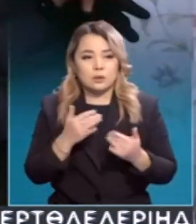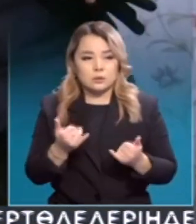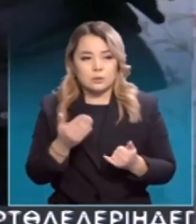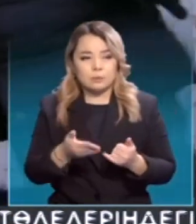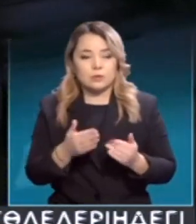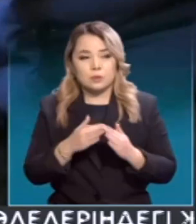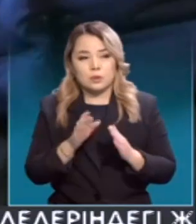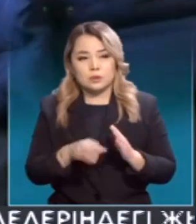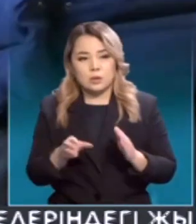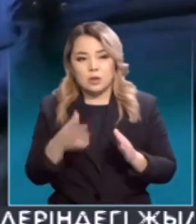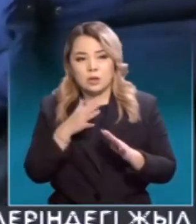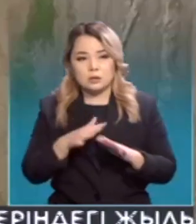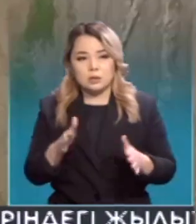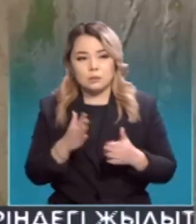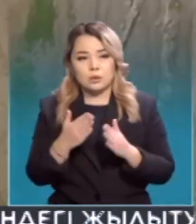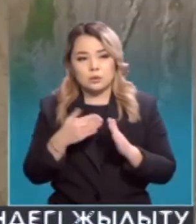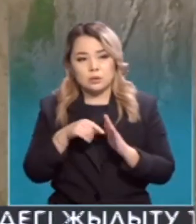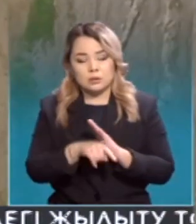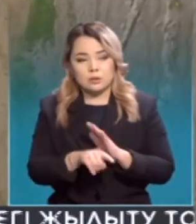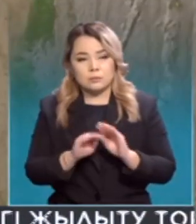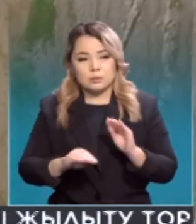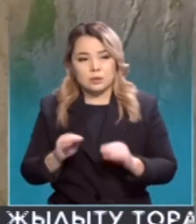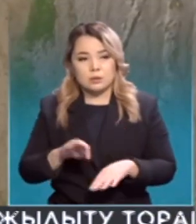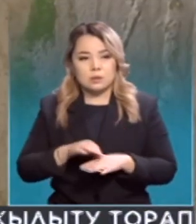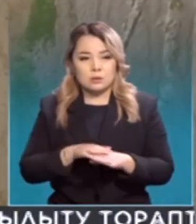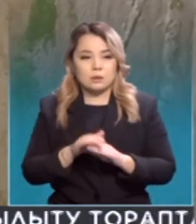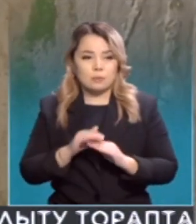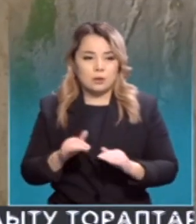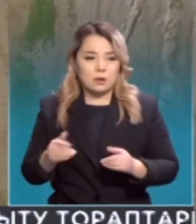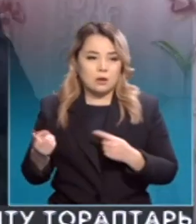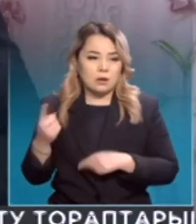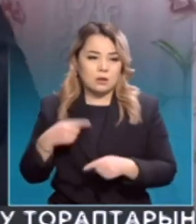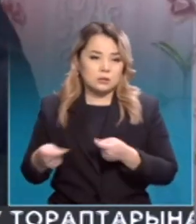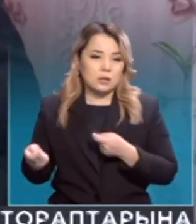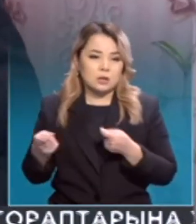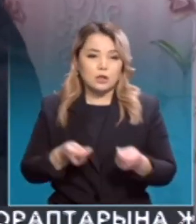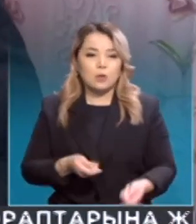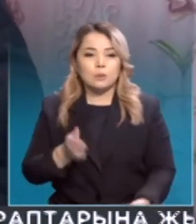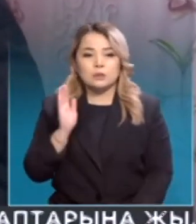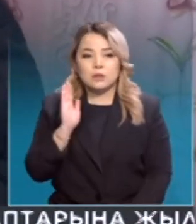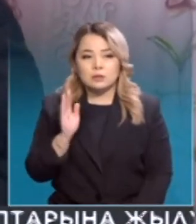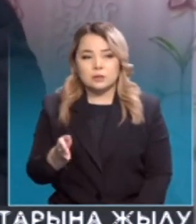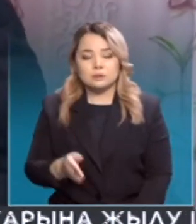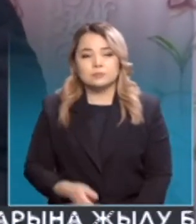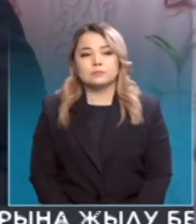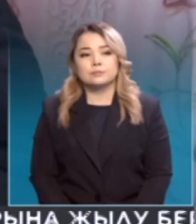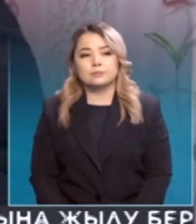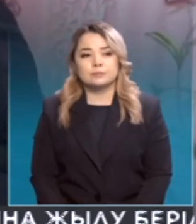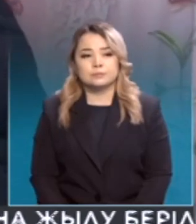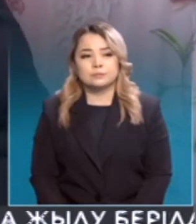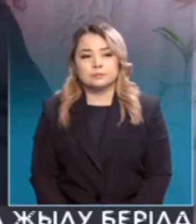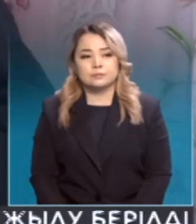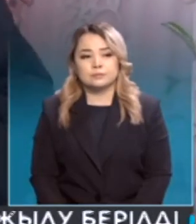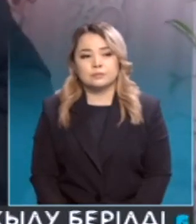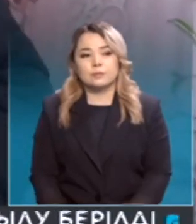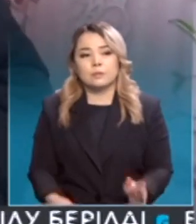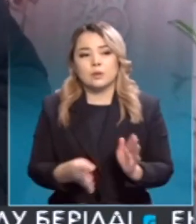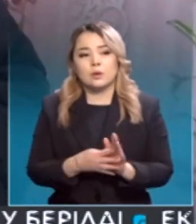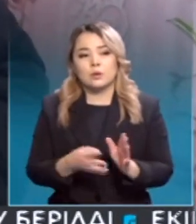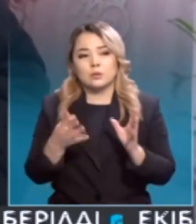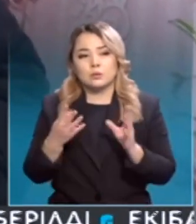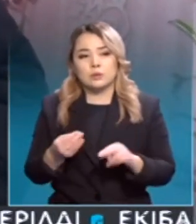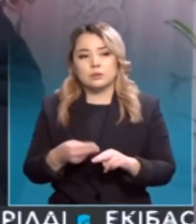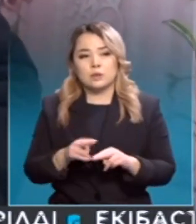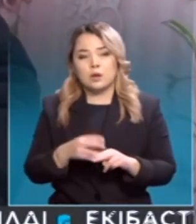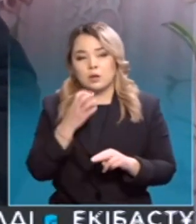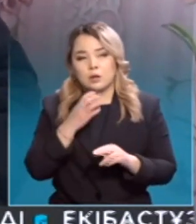оның пәтеріне жылу беріліп, үйінің сәні кірді. Енді балаларын қасына алмақ. На 9-й день у нас сейчас 9-шы күн